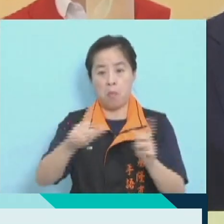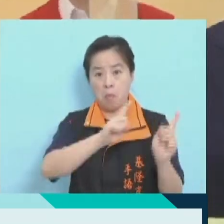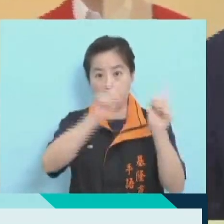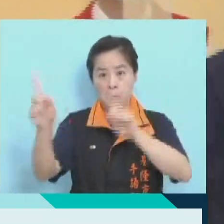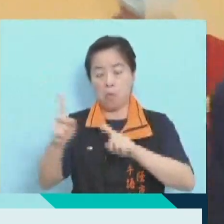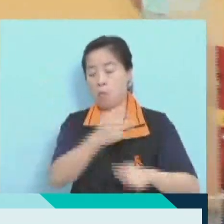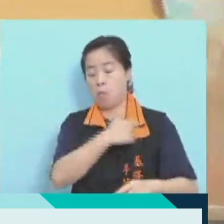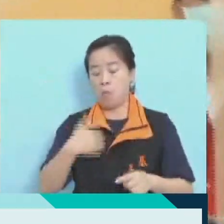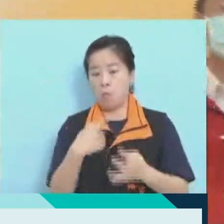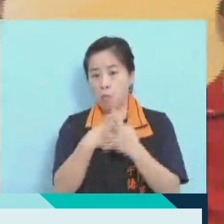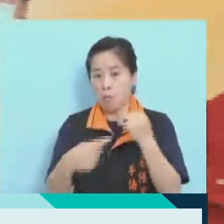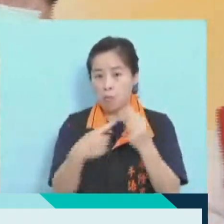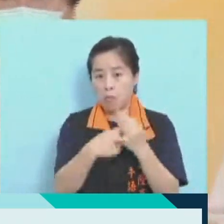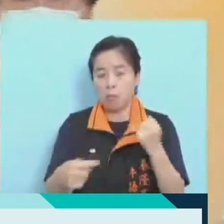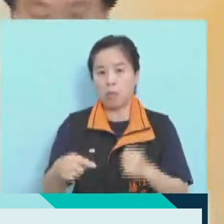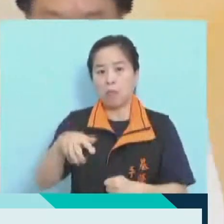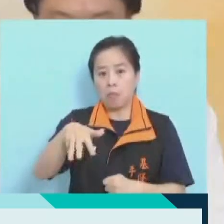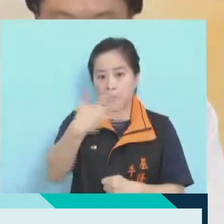达到